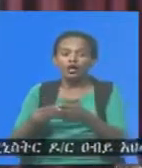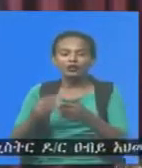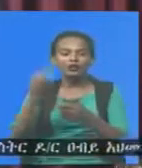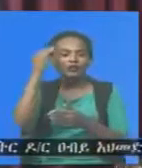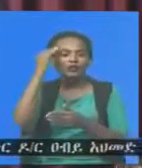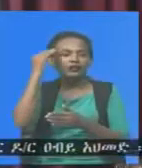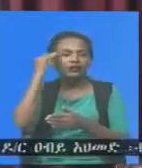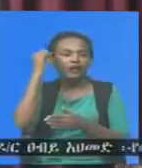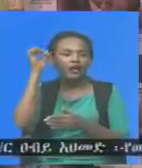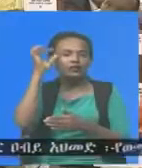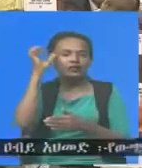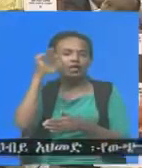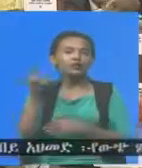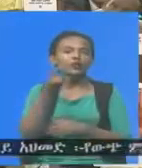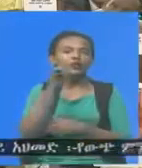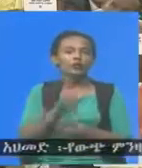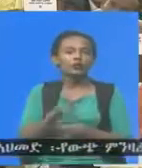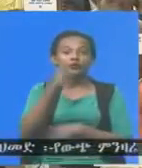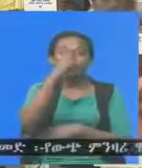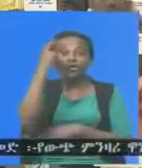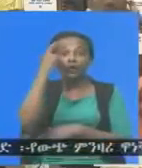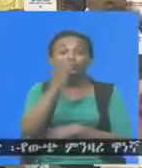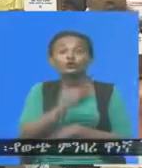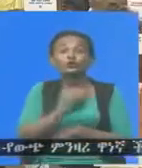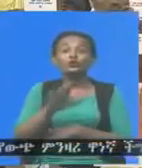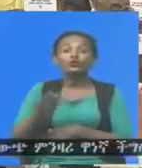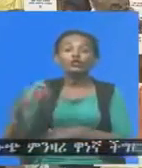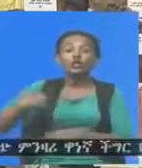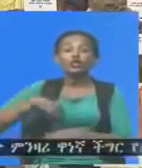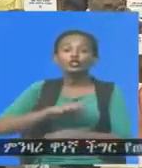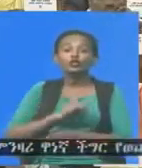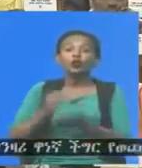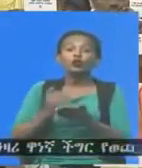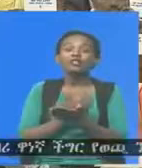መሆን አለበት። ምክንያቱም ልጆቻችን መውረስ የለባቸው